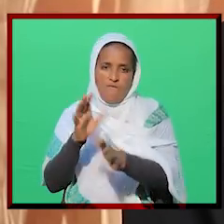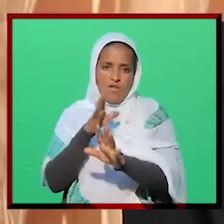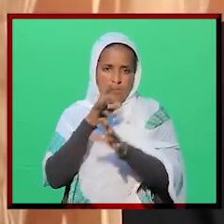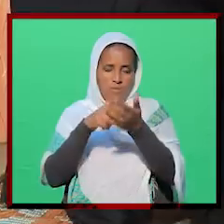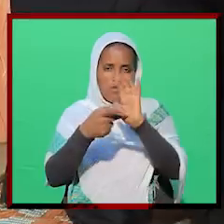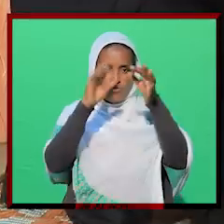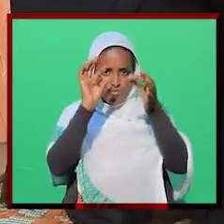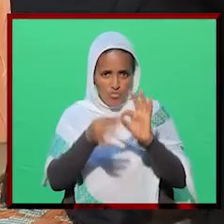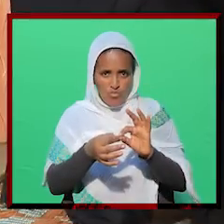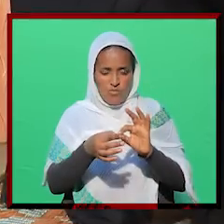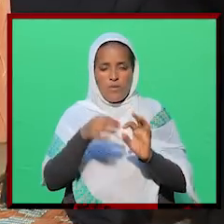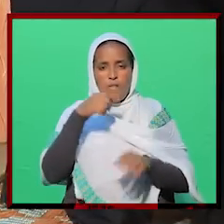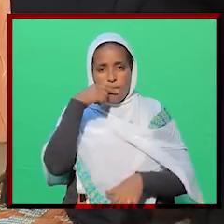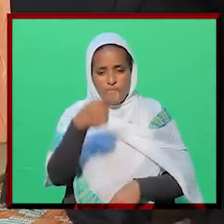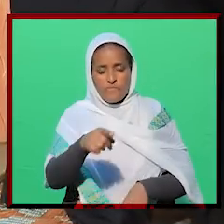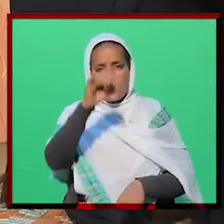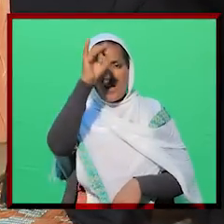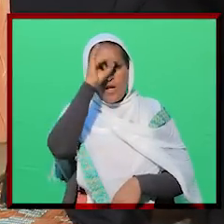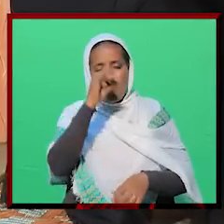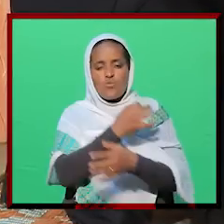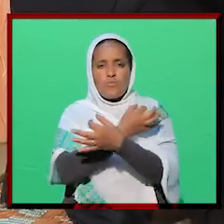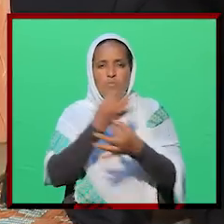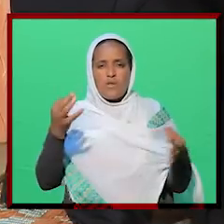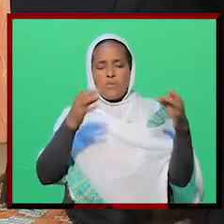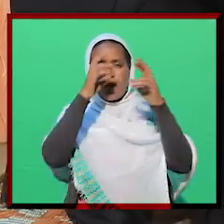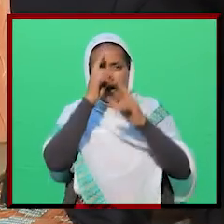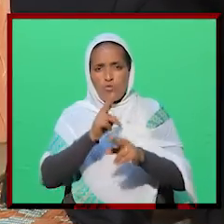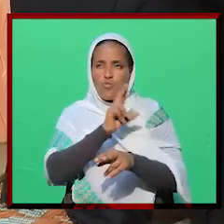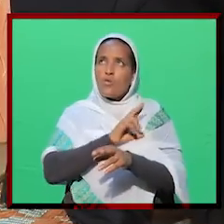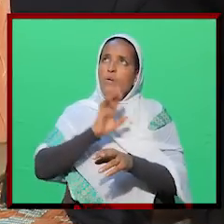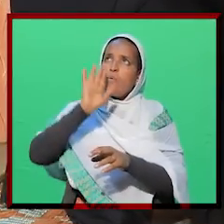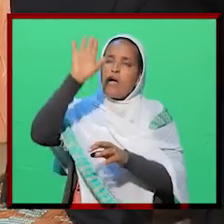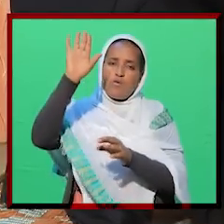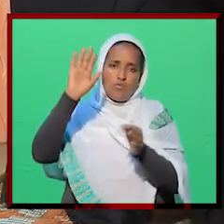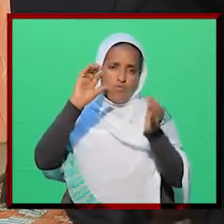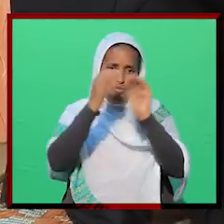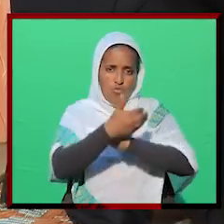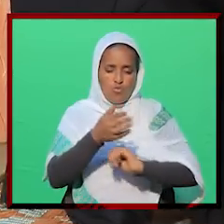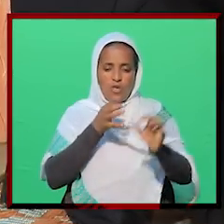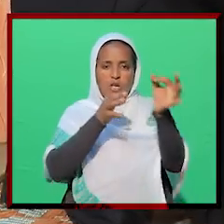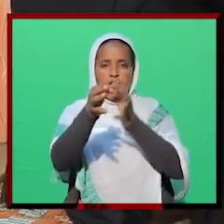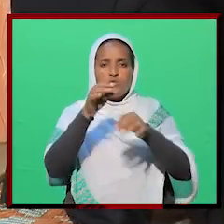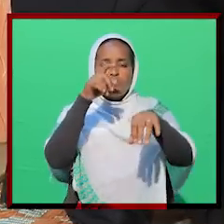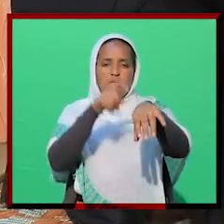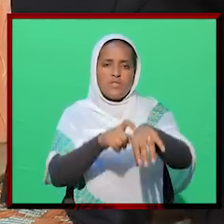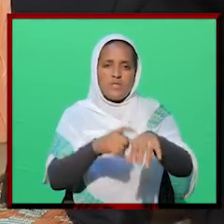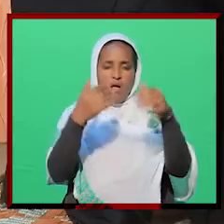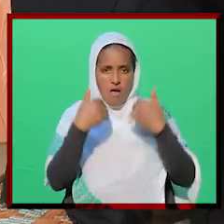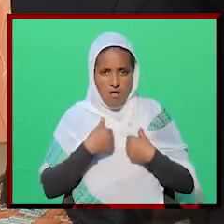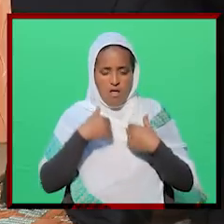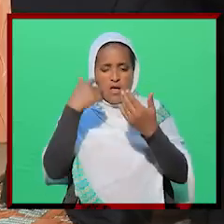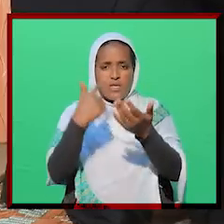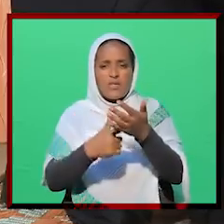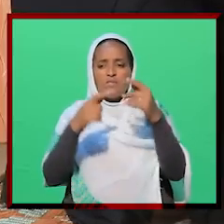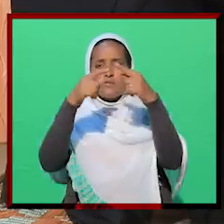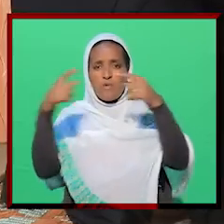አካል ብርሃናት ምናልባት ጨረቃ ከፀሐይ ብርሃን ትሻለች። ፀሐይ ግን የራሷ ነው በተፈጥሮ የተሰጣት። የእግዚአብሔር